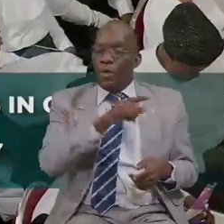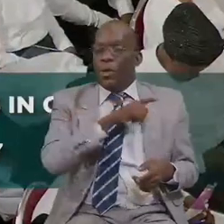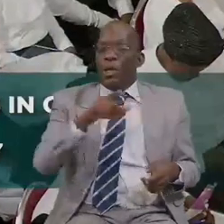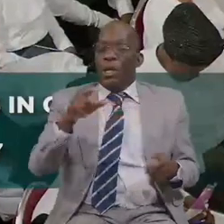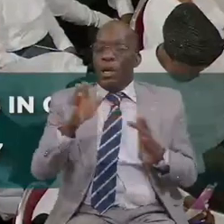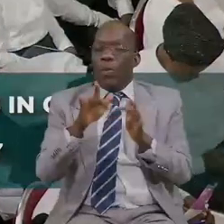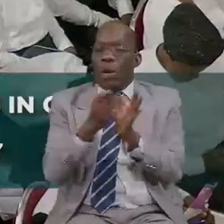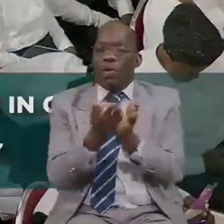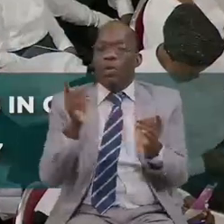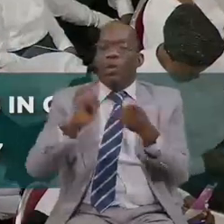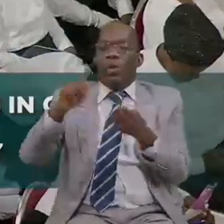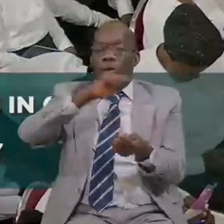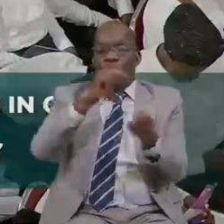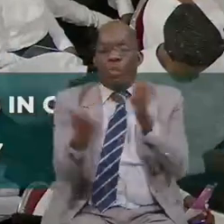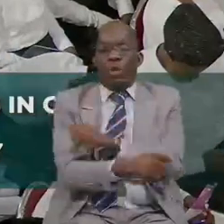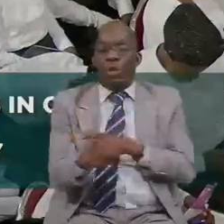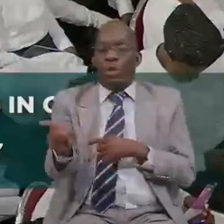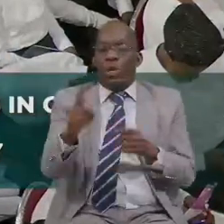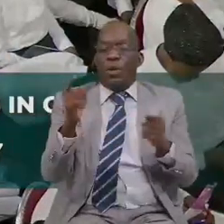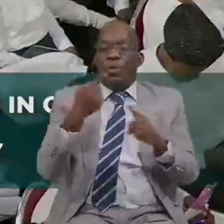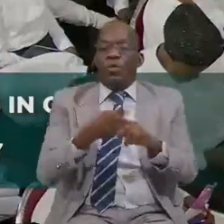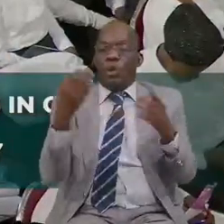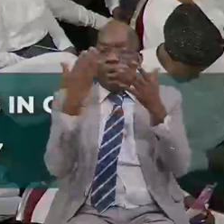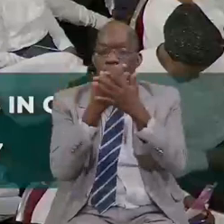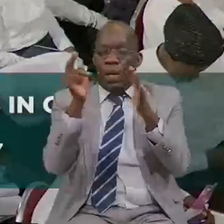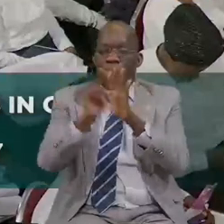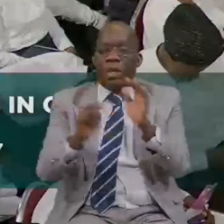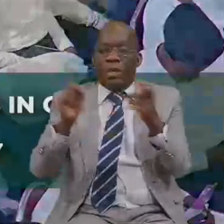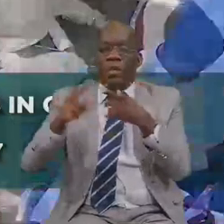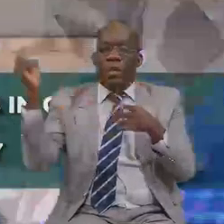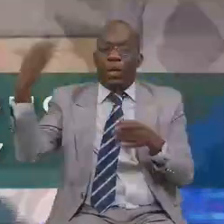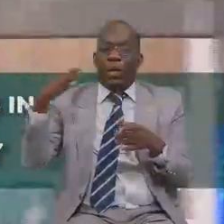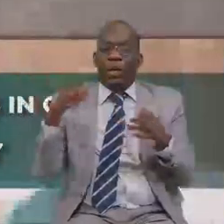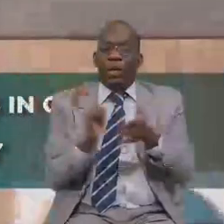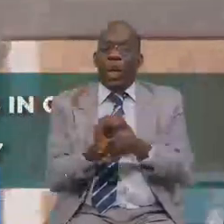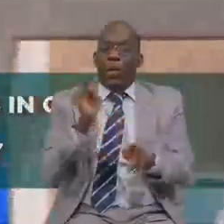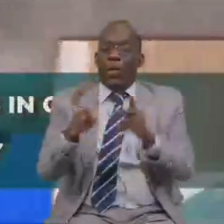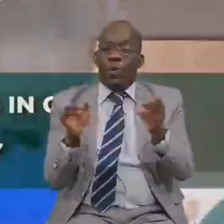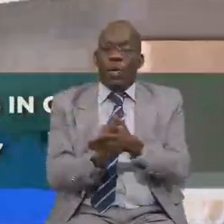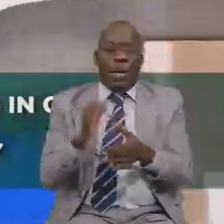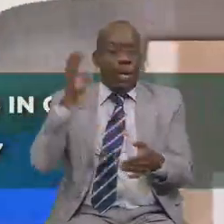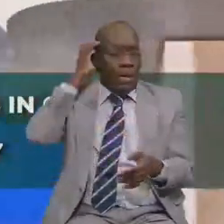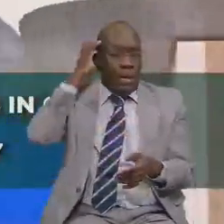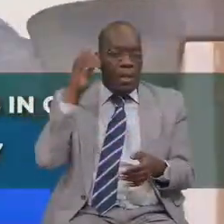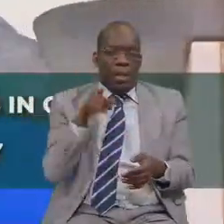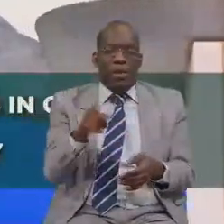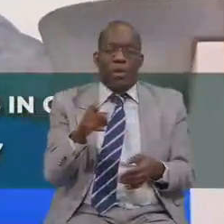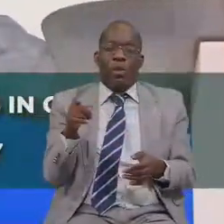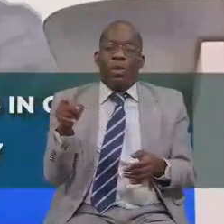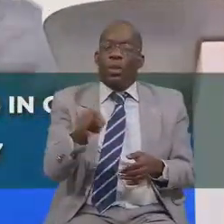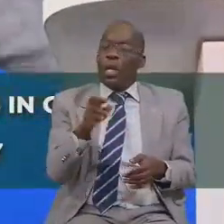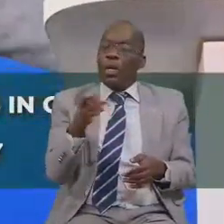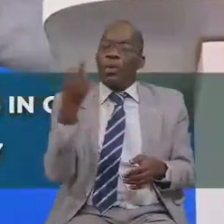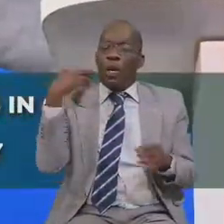faire. Pour les changer des ténèbres à la lumière, pour que ceux qui vous entendent,